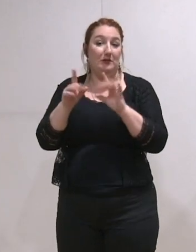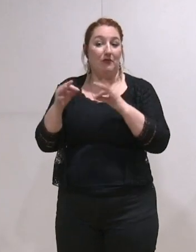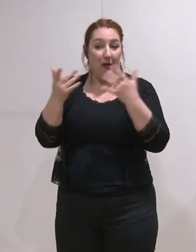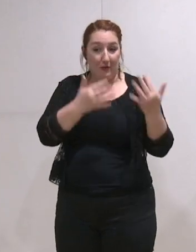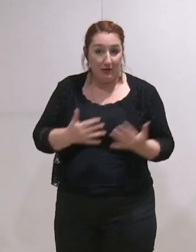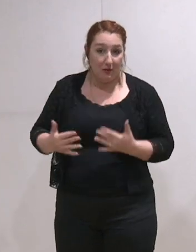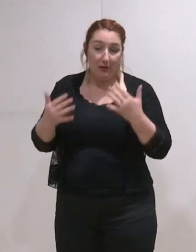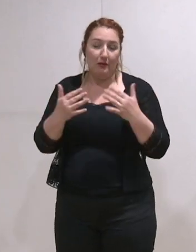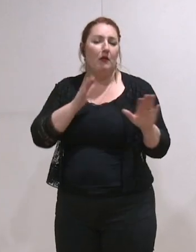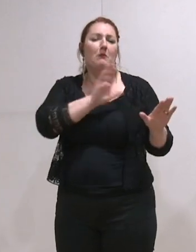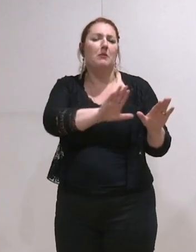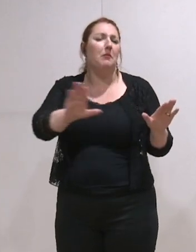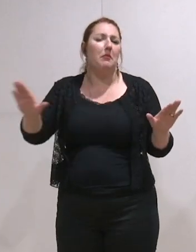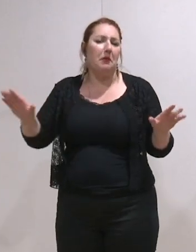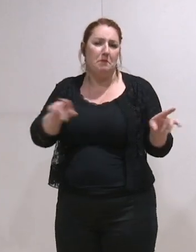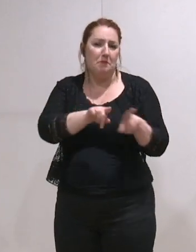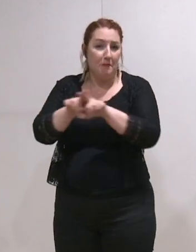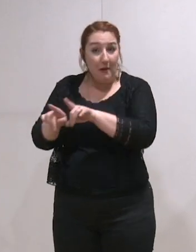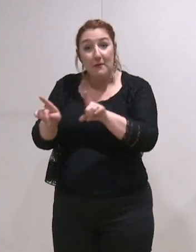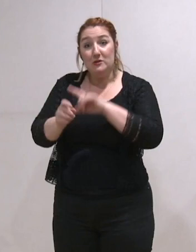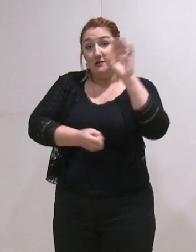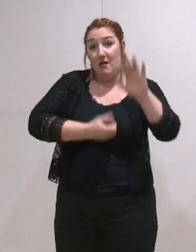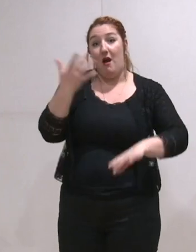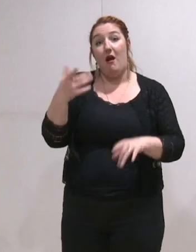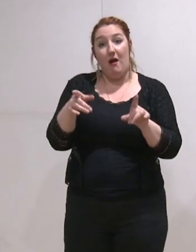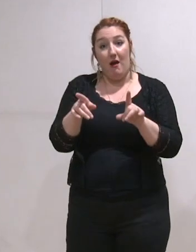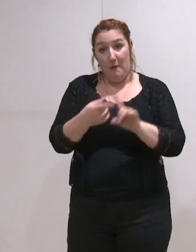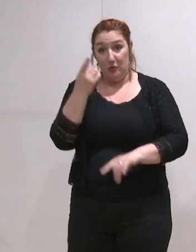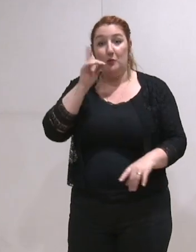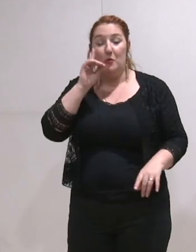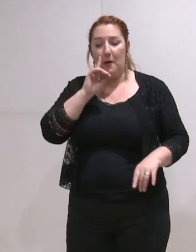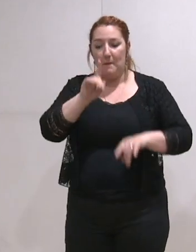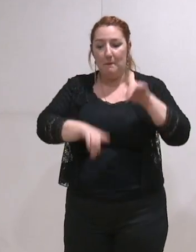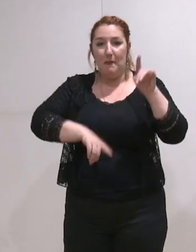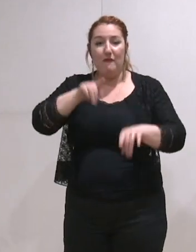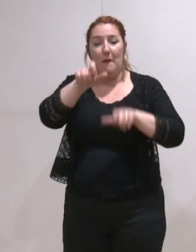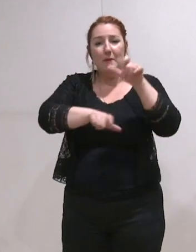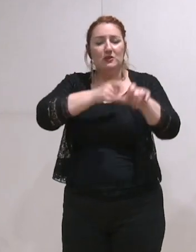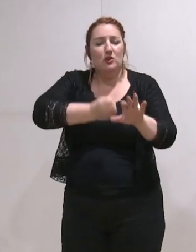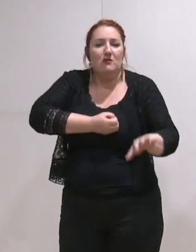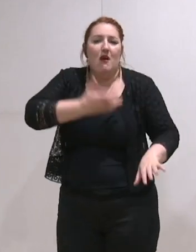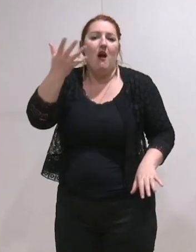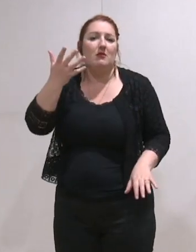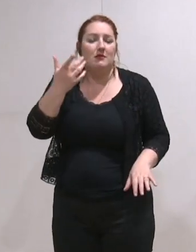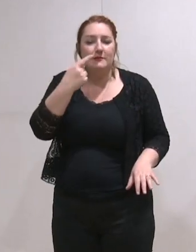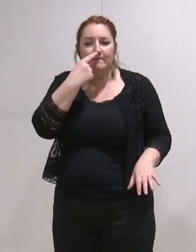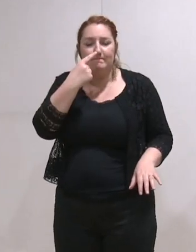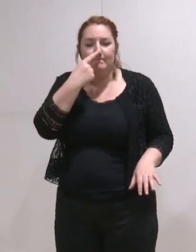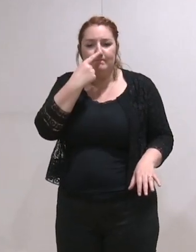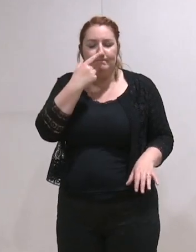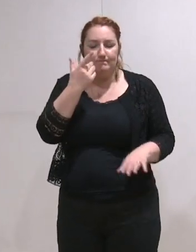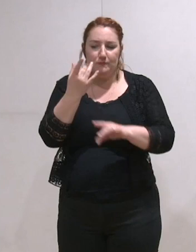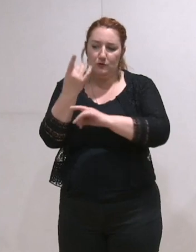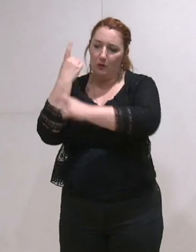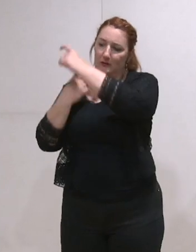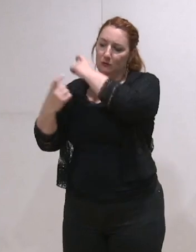divers domaines et que aussi important dans l'art parce que certains artistes ont considérer dans l'histoire que un rectangle qui avait